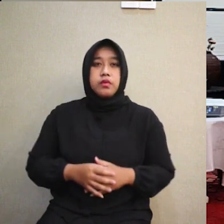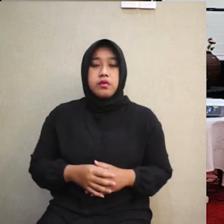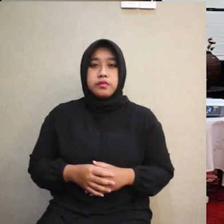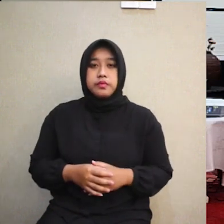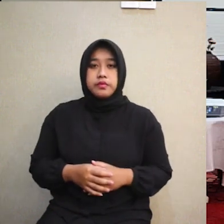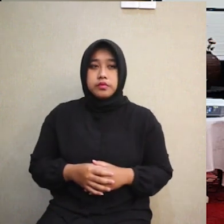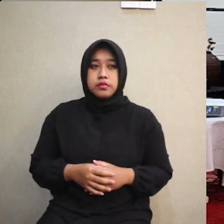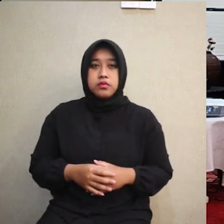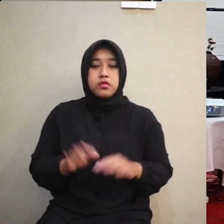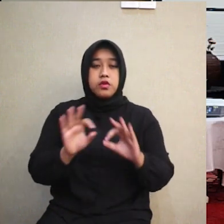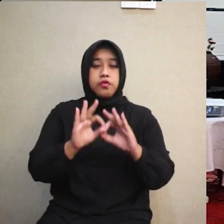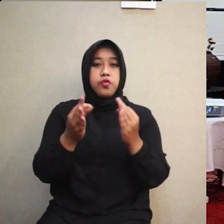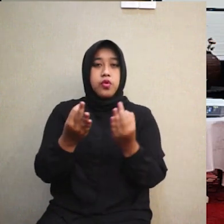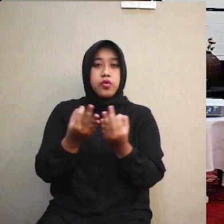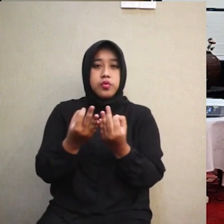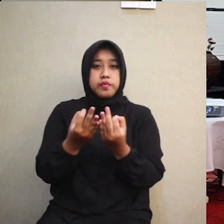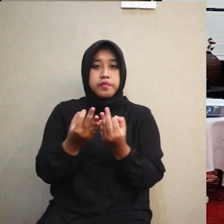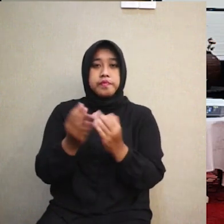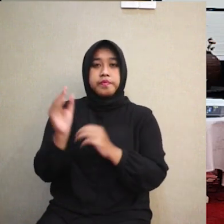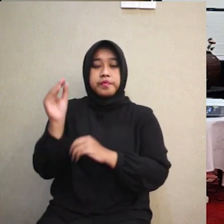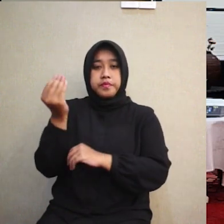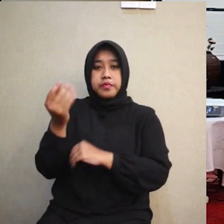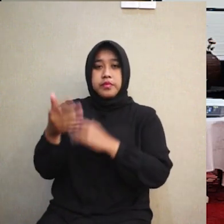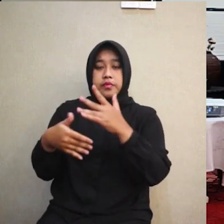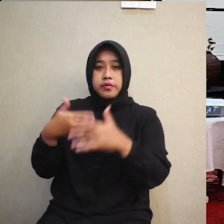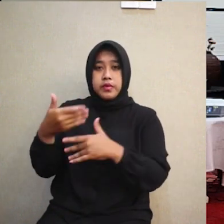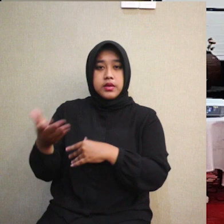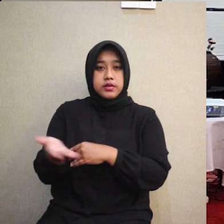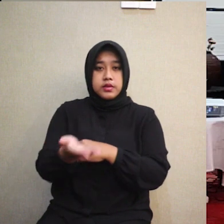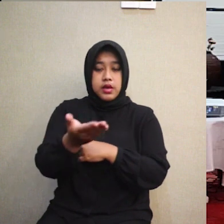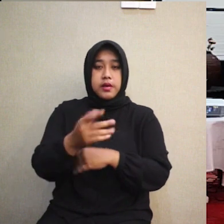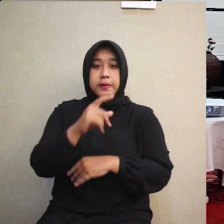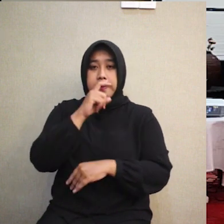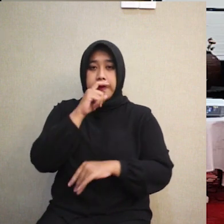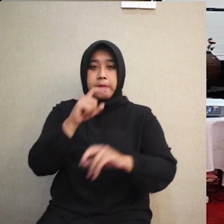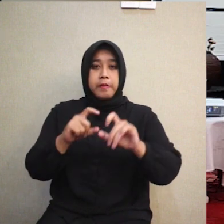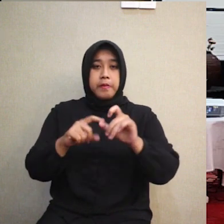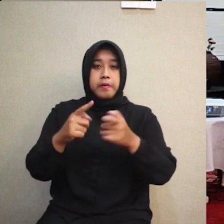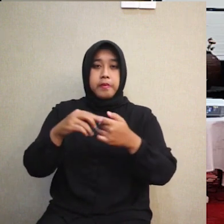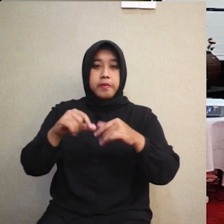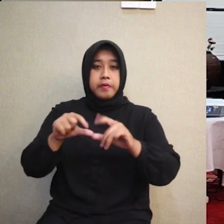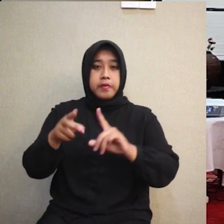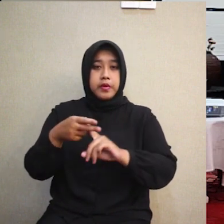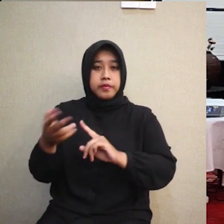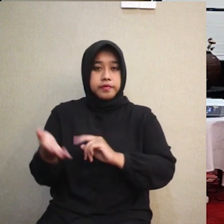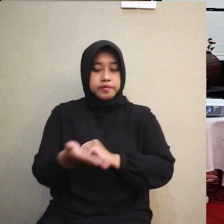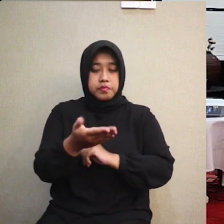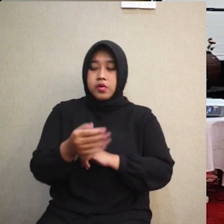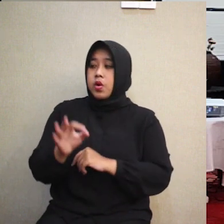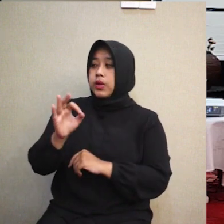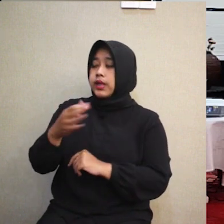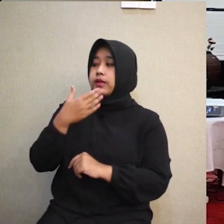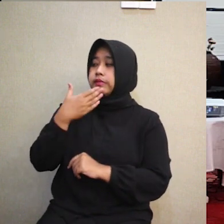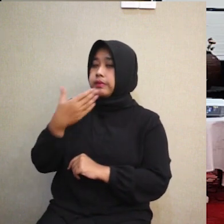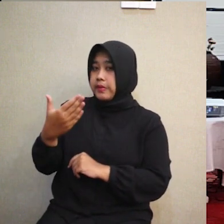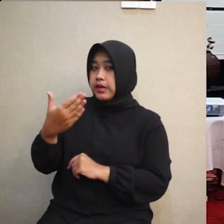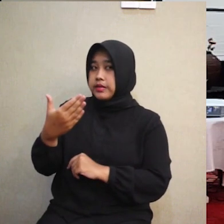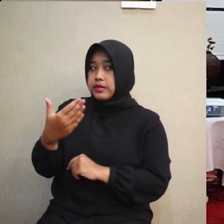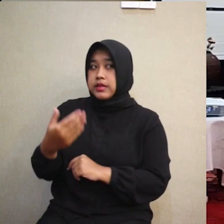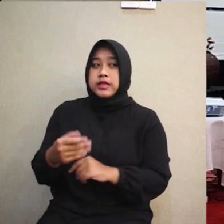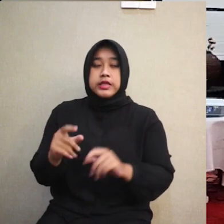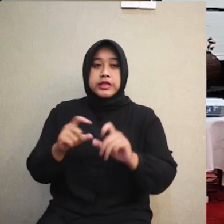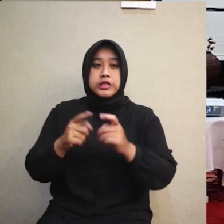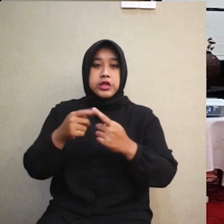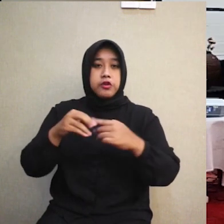di forum Jupiter juga Silahkan Mas Arif Baik terima kasih Mas